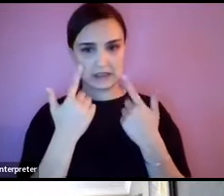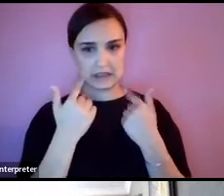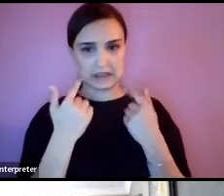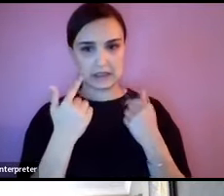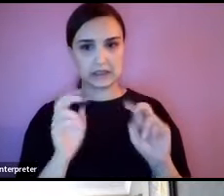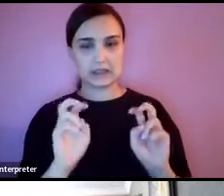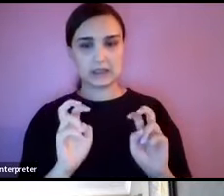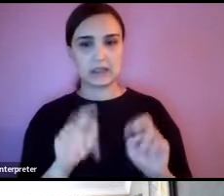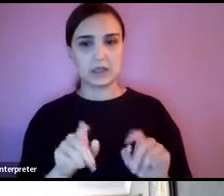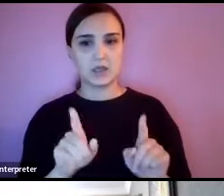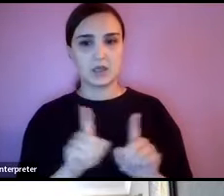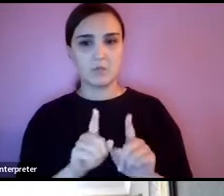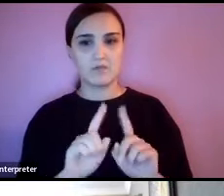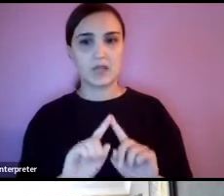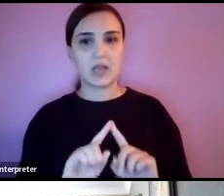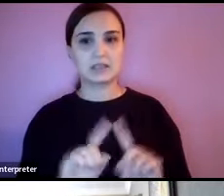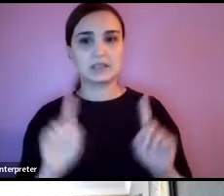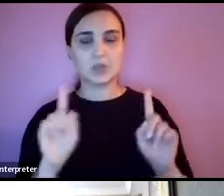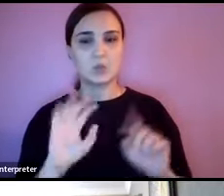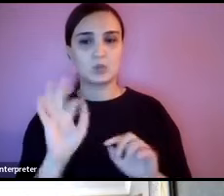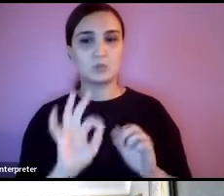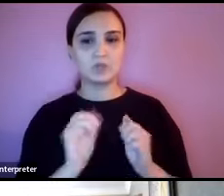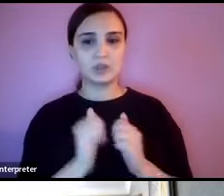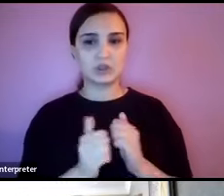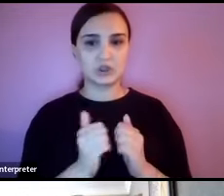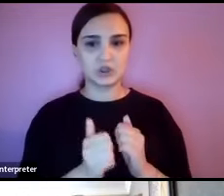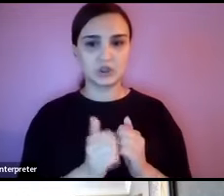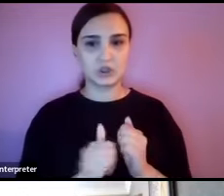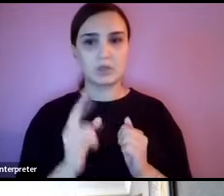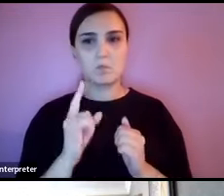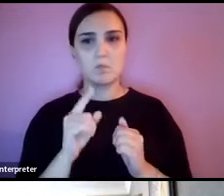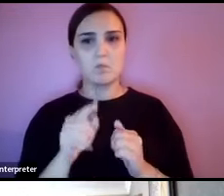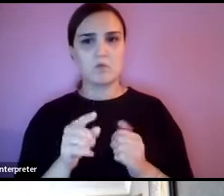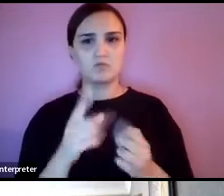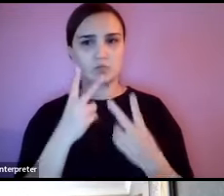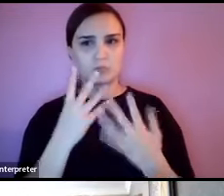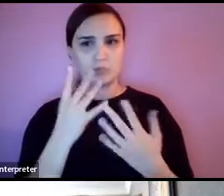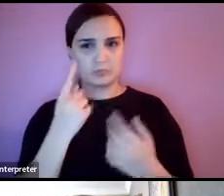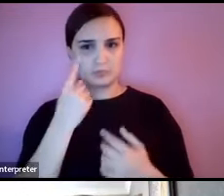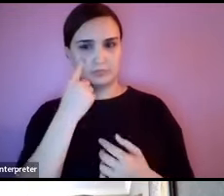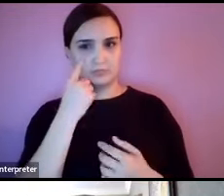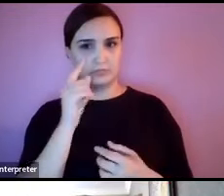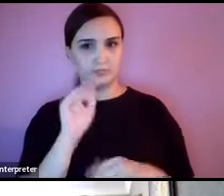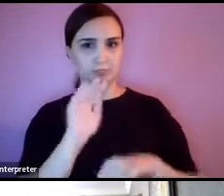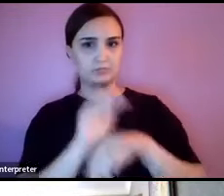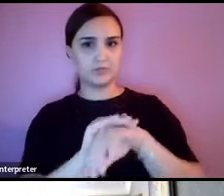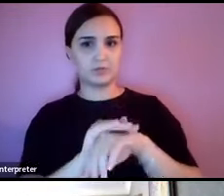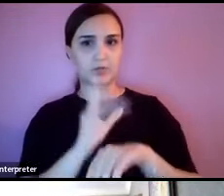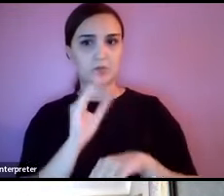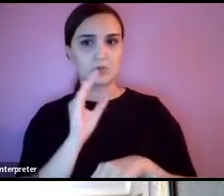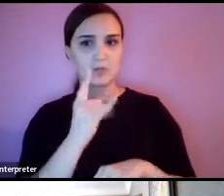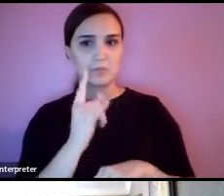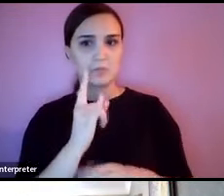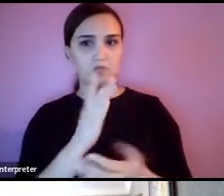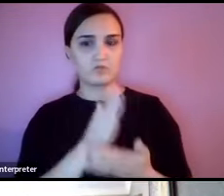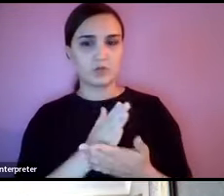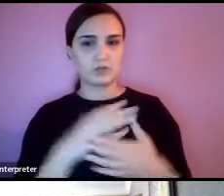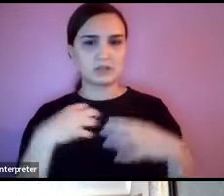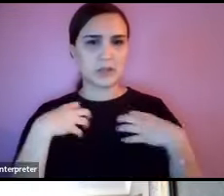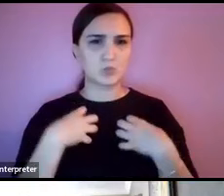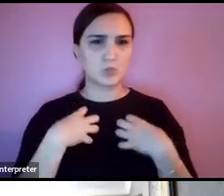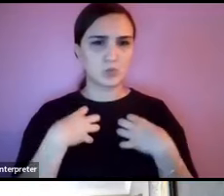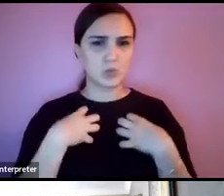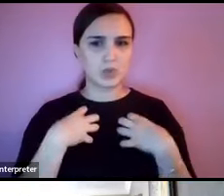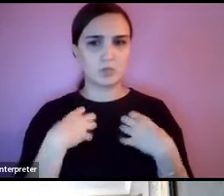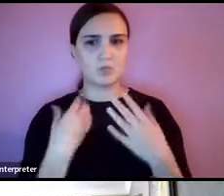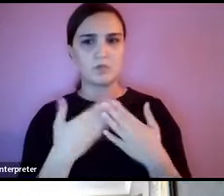ესეთი განსაკუთრებულად ხშირი, ან ბავშვი აშკარად თვალშისაცემად როცა არის თქვათ დამწუხრებული, სწუხს,